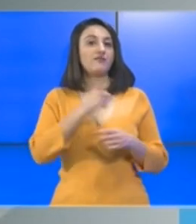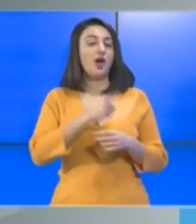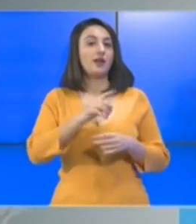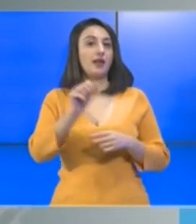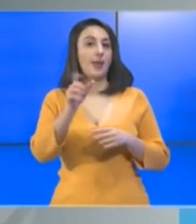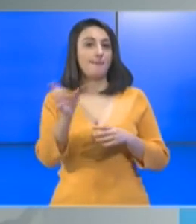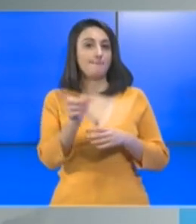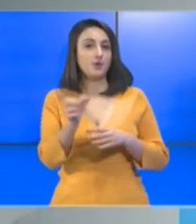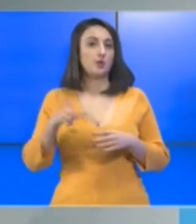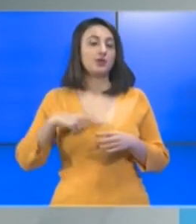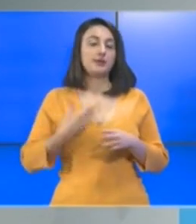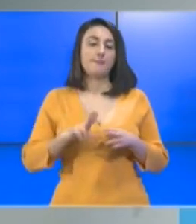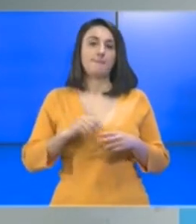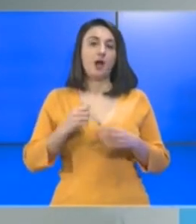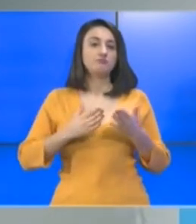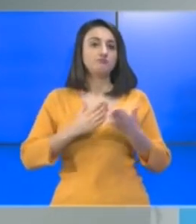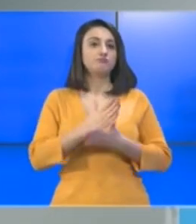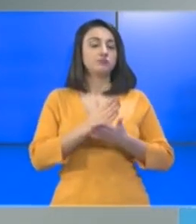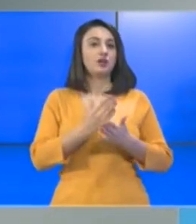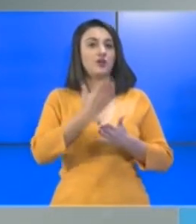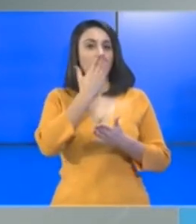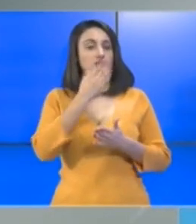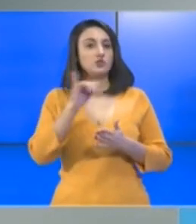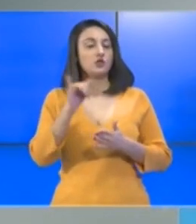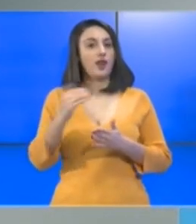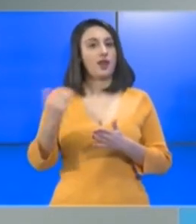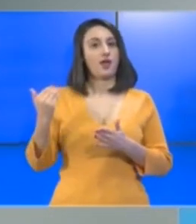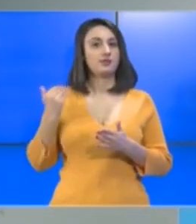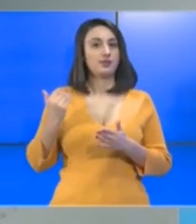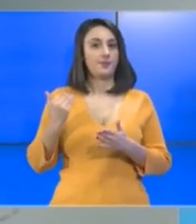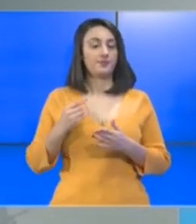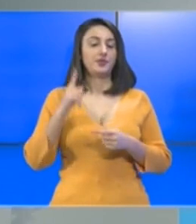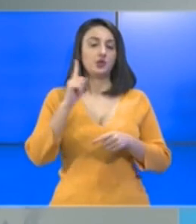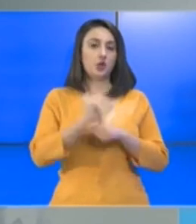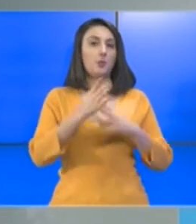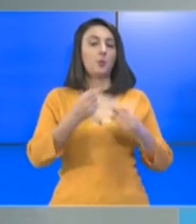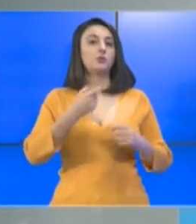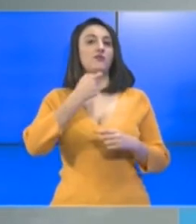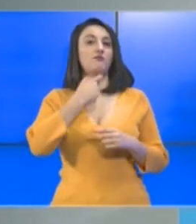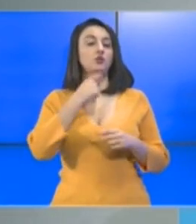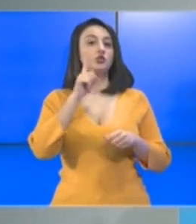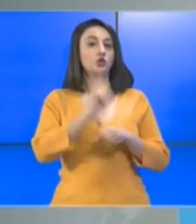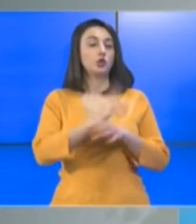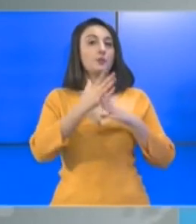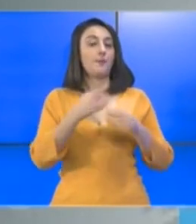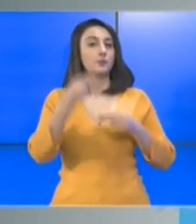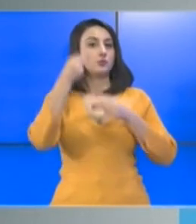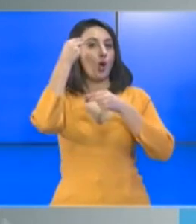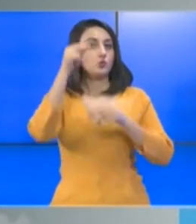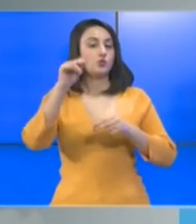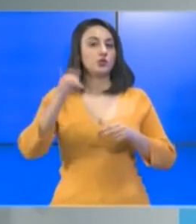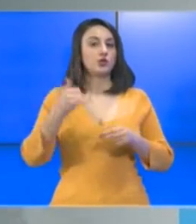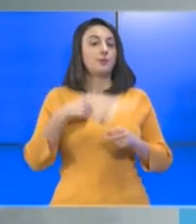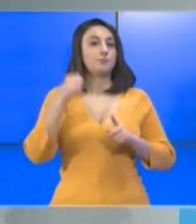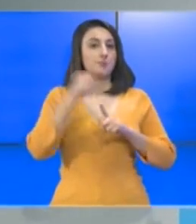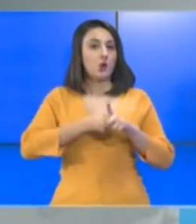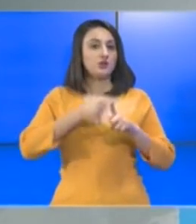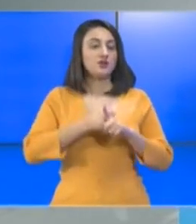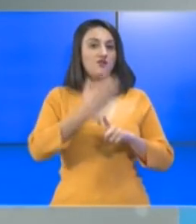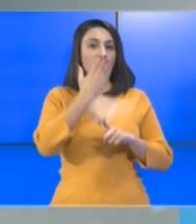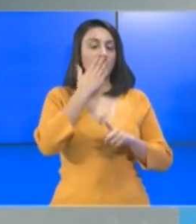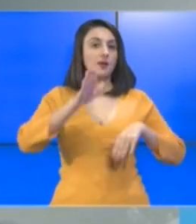episod, din păcate, este mai pregnant decât precedentul. Tot mai multe voci, tot mai multe sesizări, chiar și proteste în